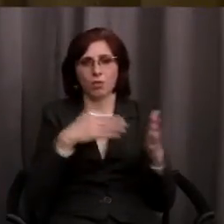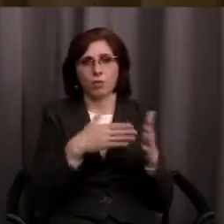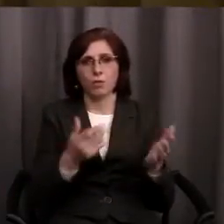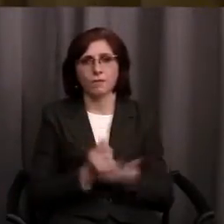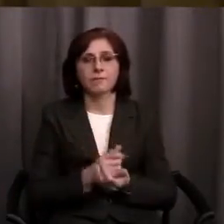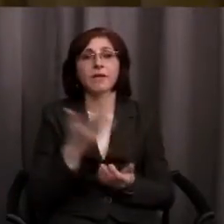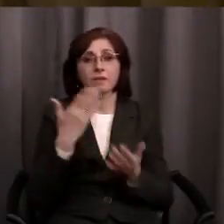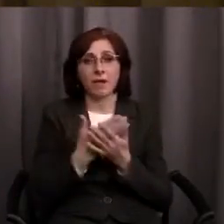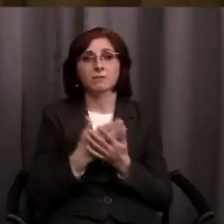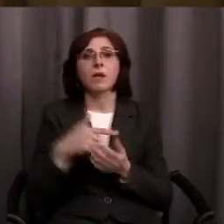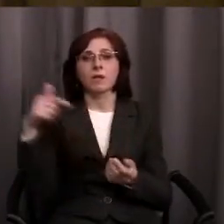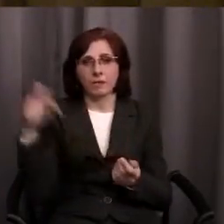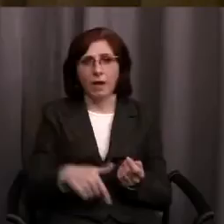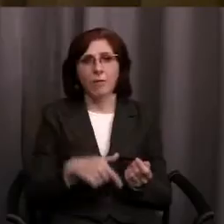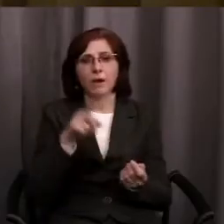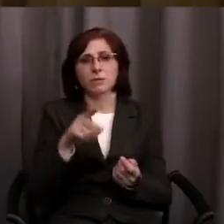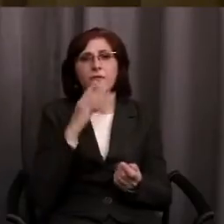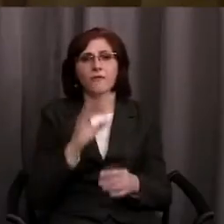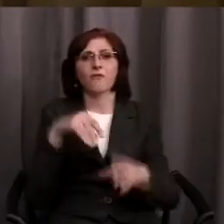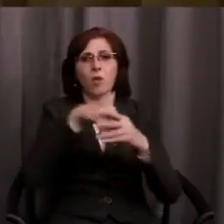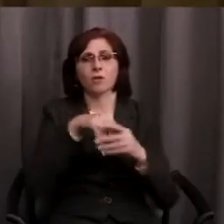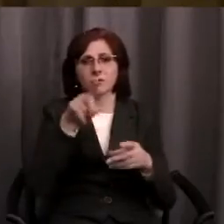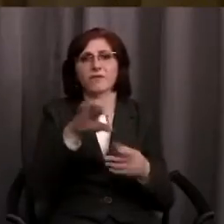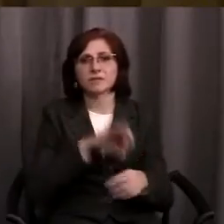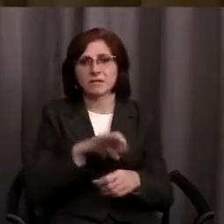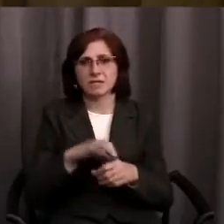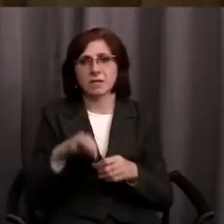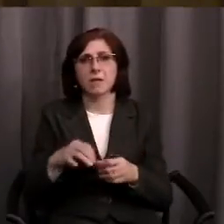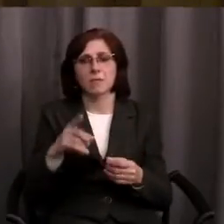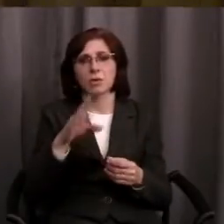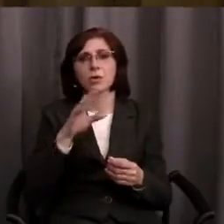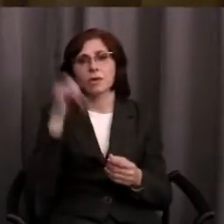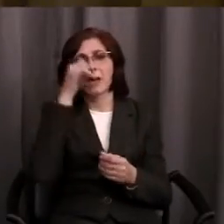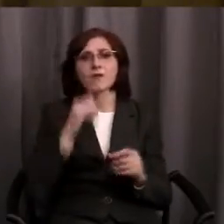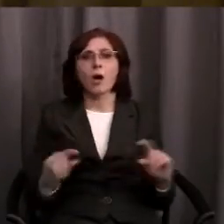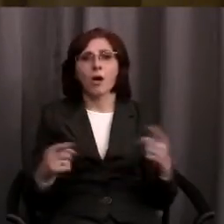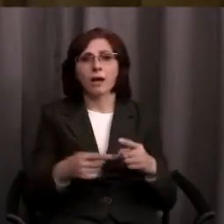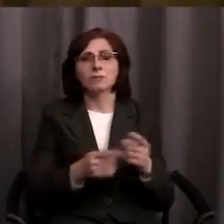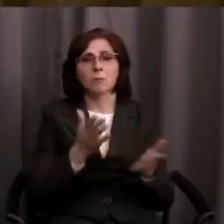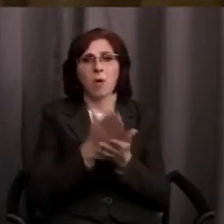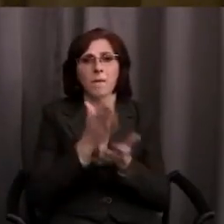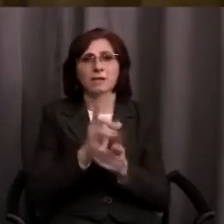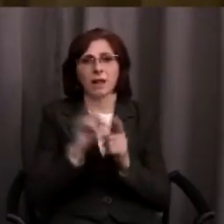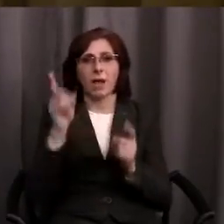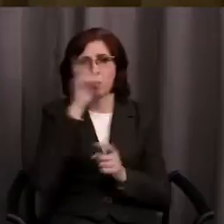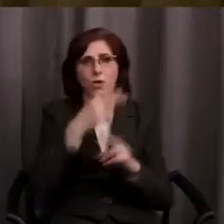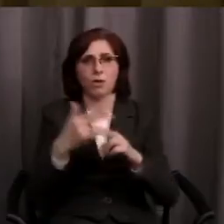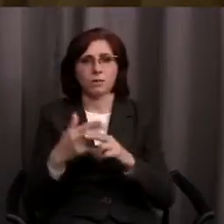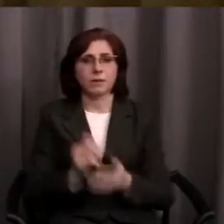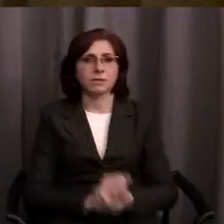tego należy ich włączyć w system właśnie organizowania pomocy dla